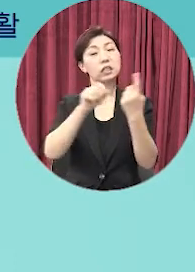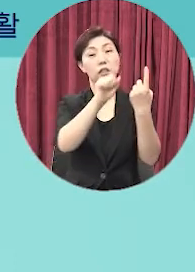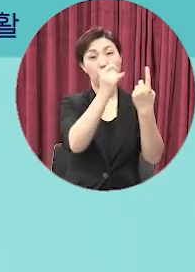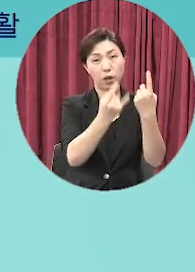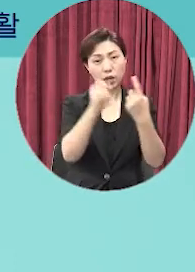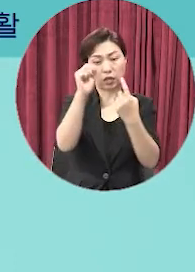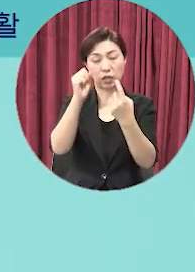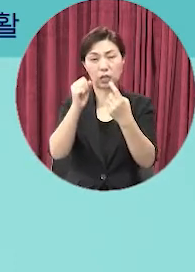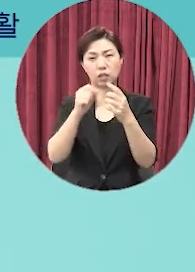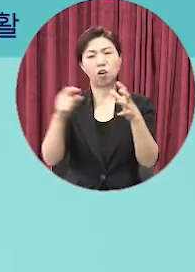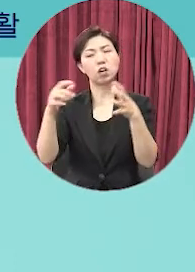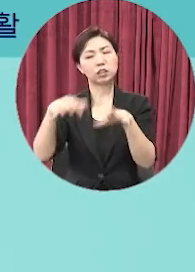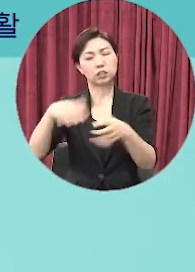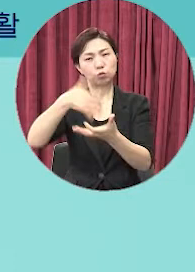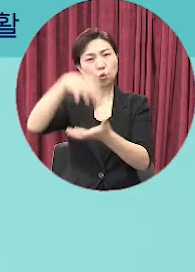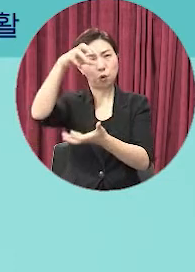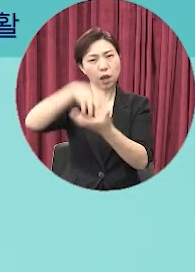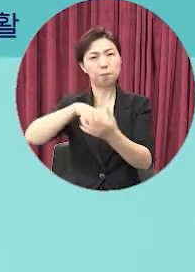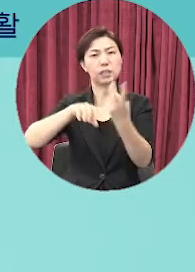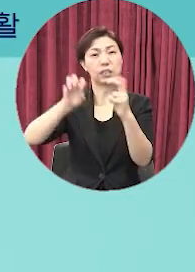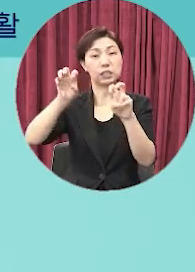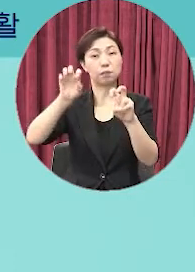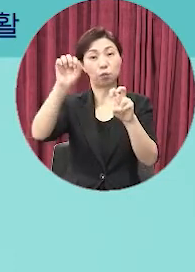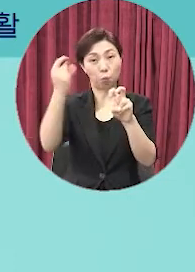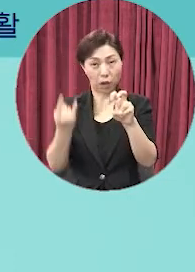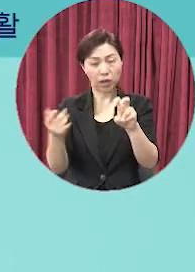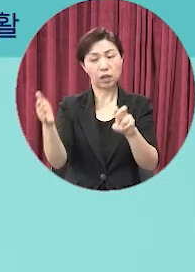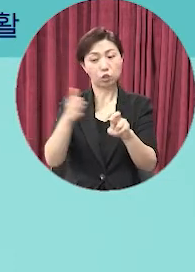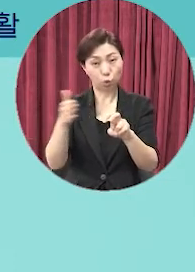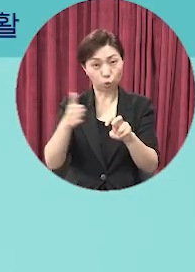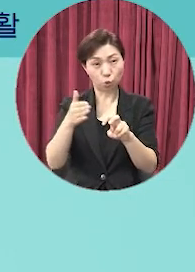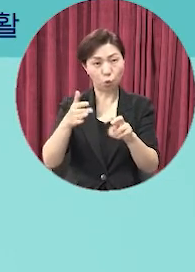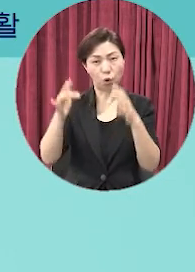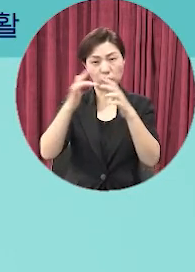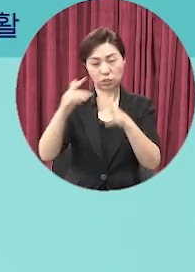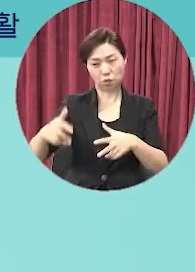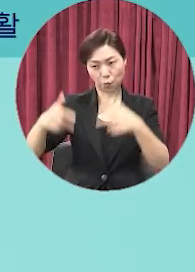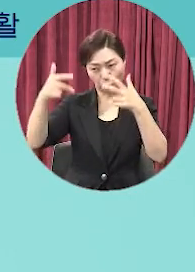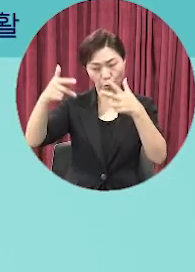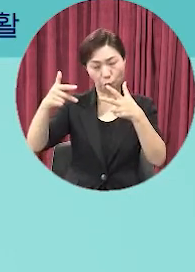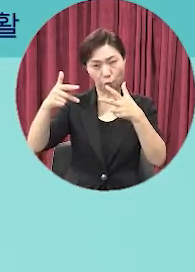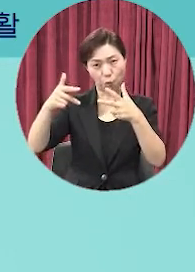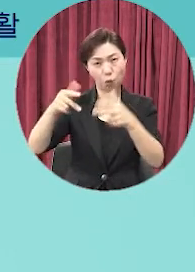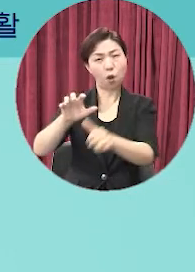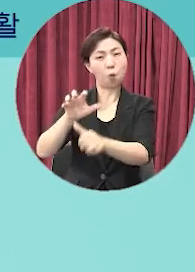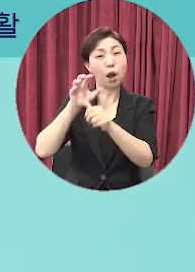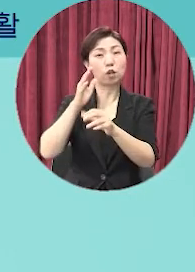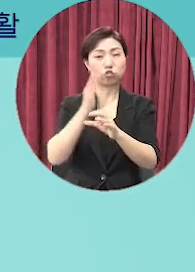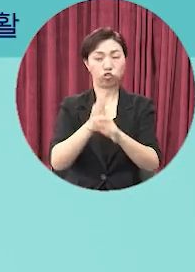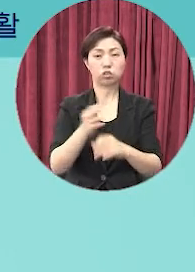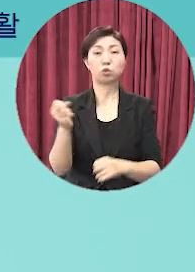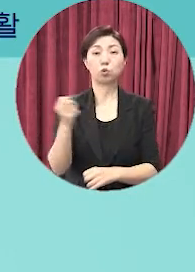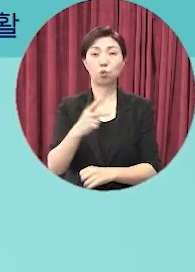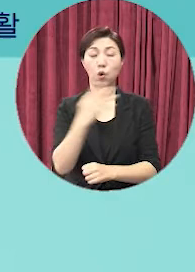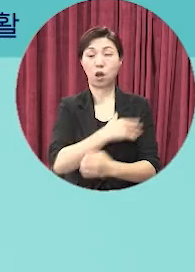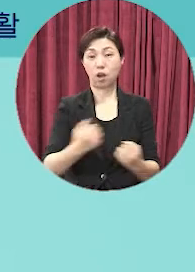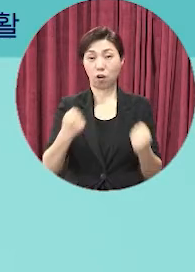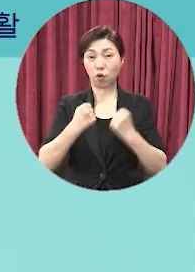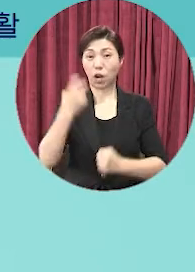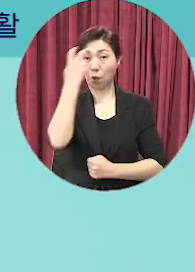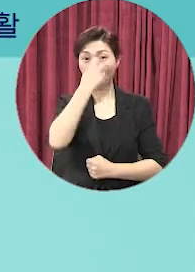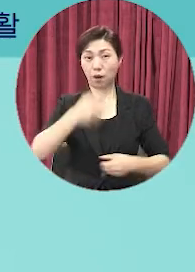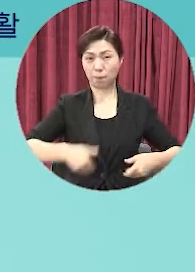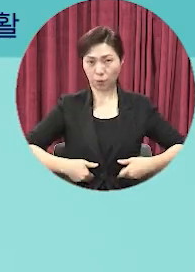비대면으로 하고 있습니다. 이렇게 카카오 채널을 이용한 방법을 사용을 하고 있고 여러 가지 건강 관리에 필요한